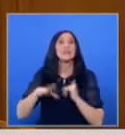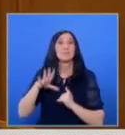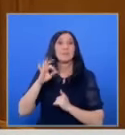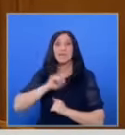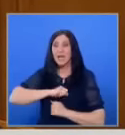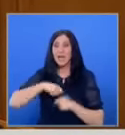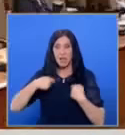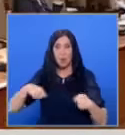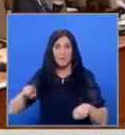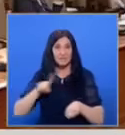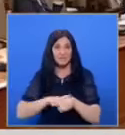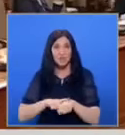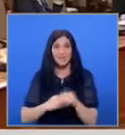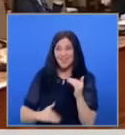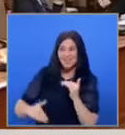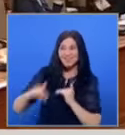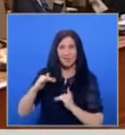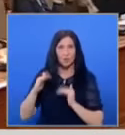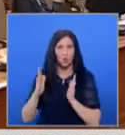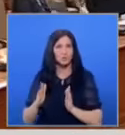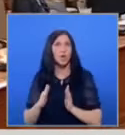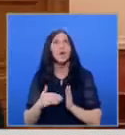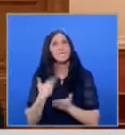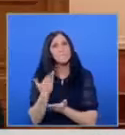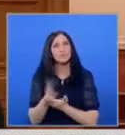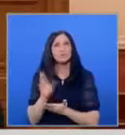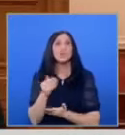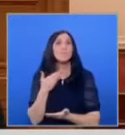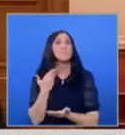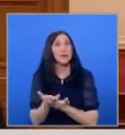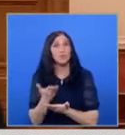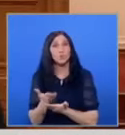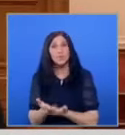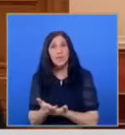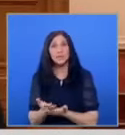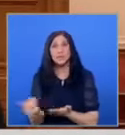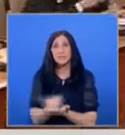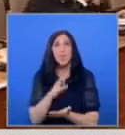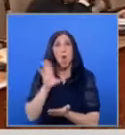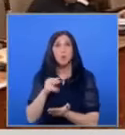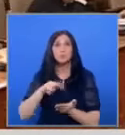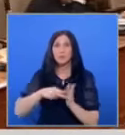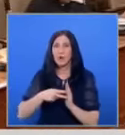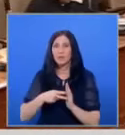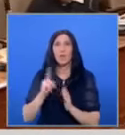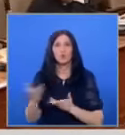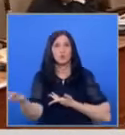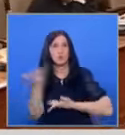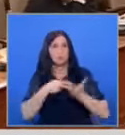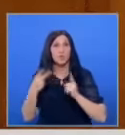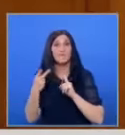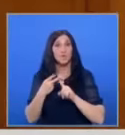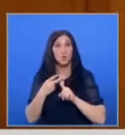км в час над ограничението. Предстои всички предложения да бъдат събрани в един общ проект, който да бъде обсъден и на